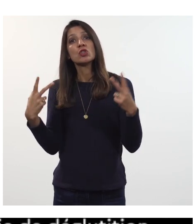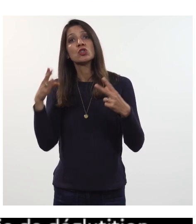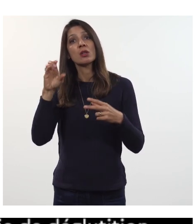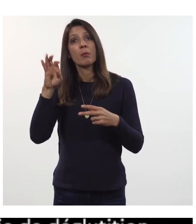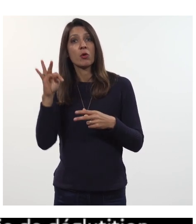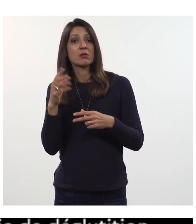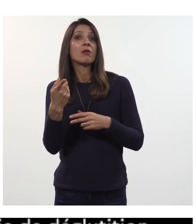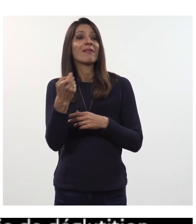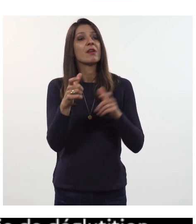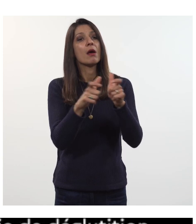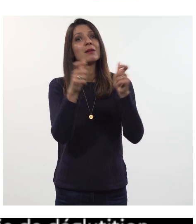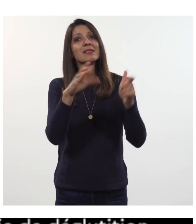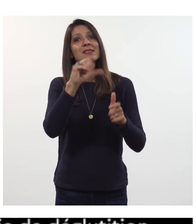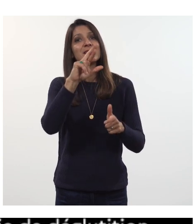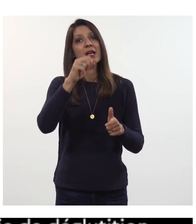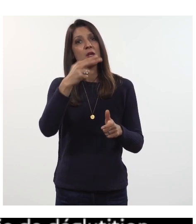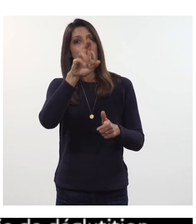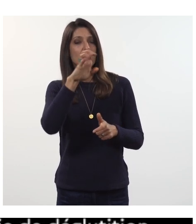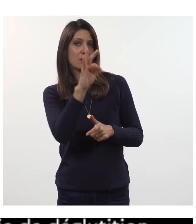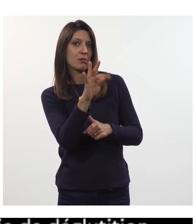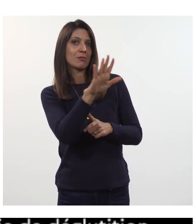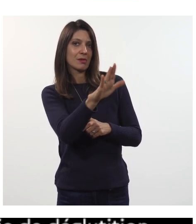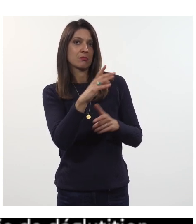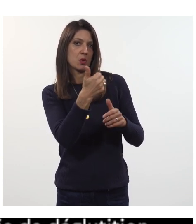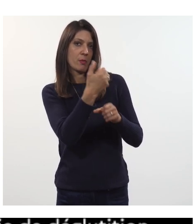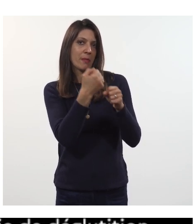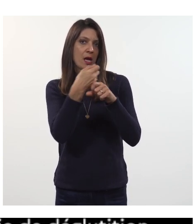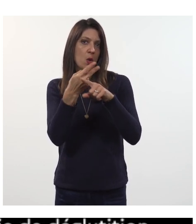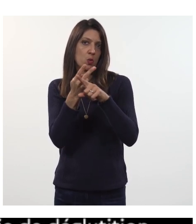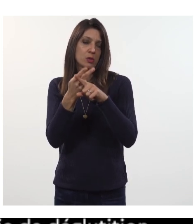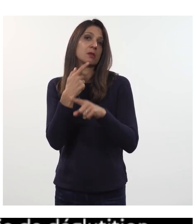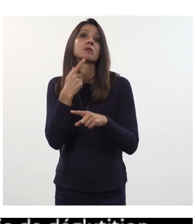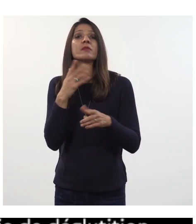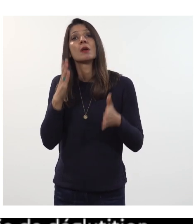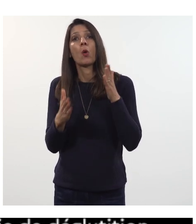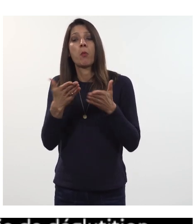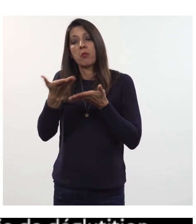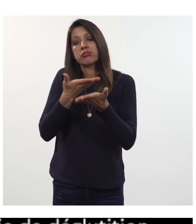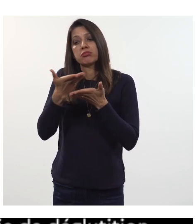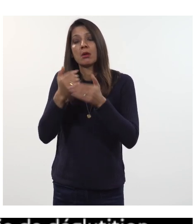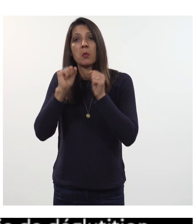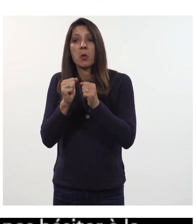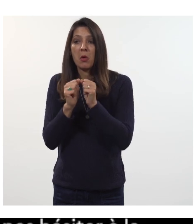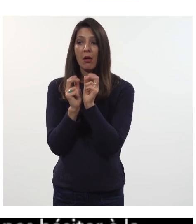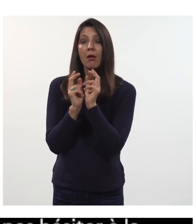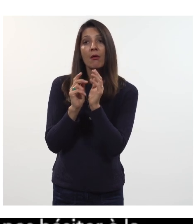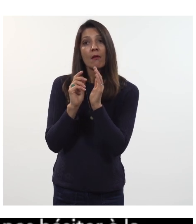Serenut et donc qui est un outil, un robot conversationnel qui permet d'orienter